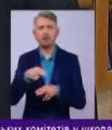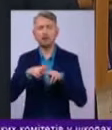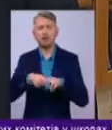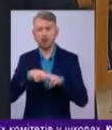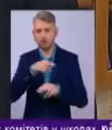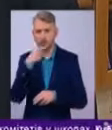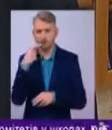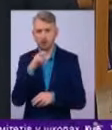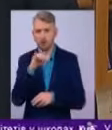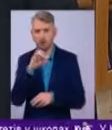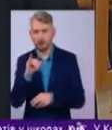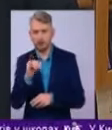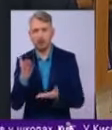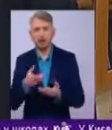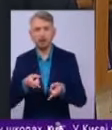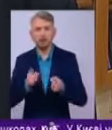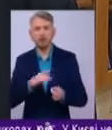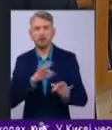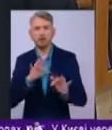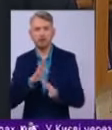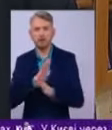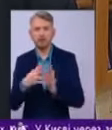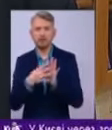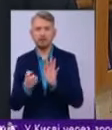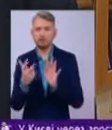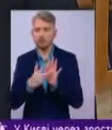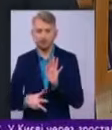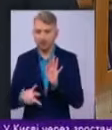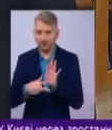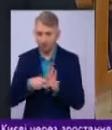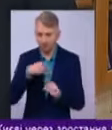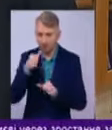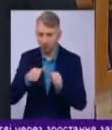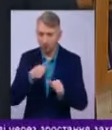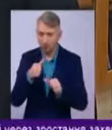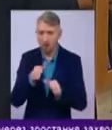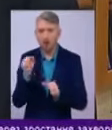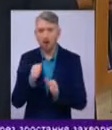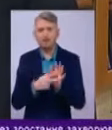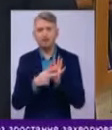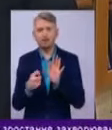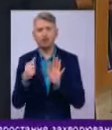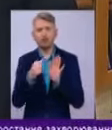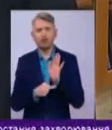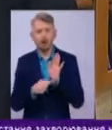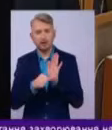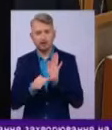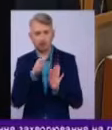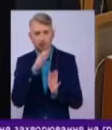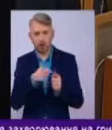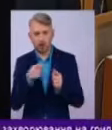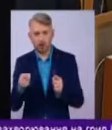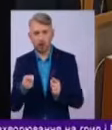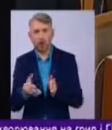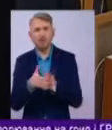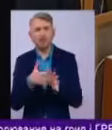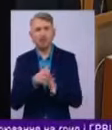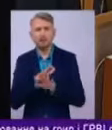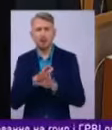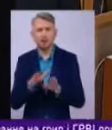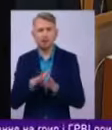охрещення Русі, яке насправді відбулося не 988 року, а в 860-х роках. Не бракує